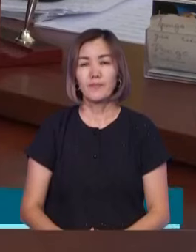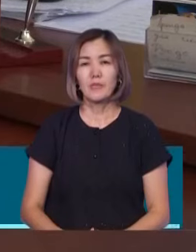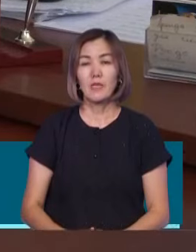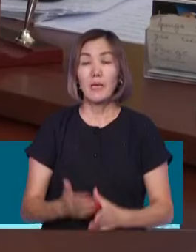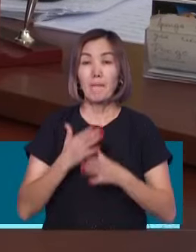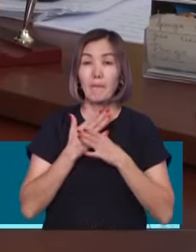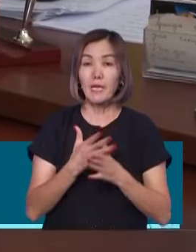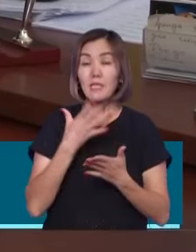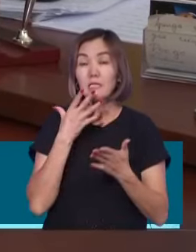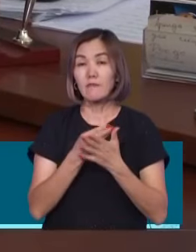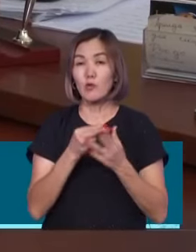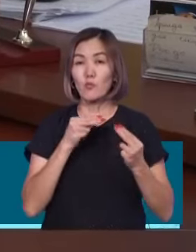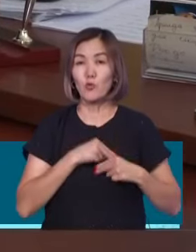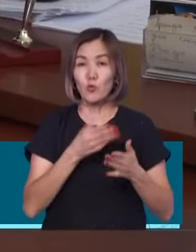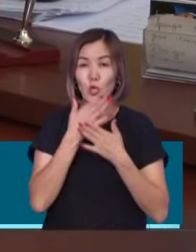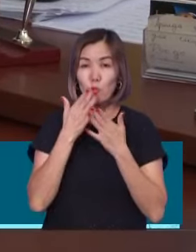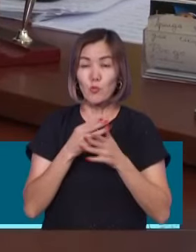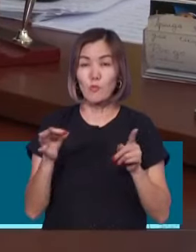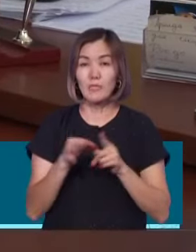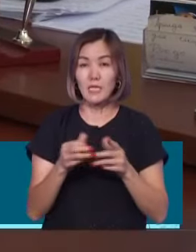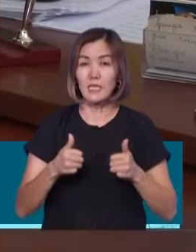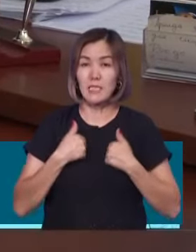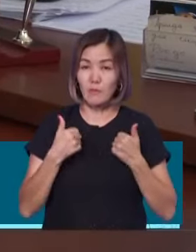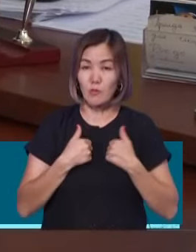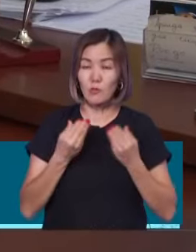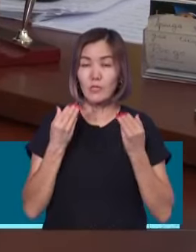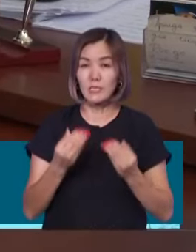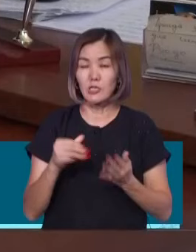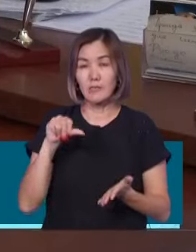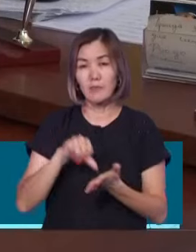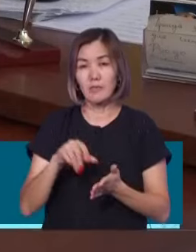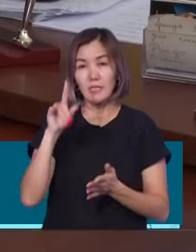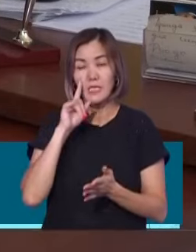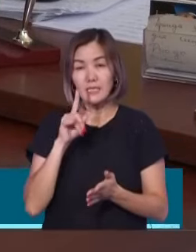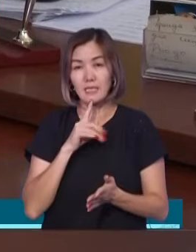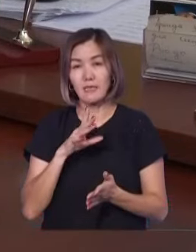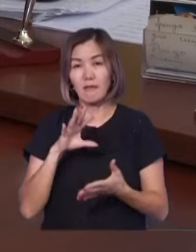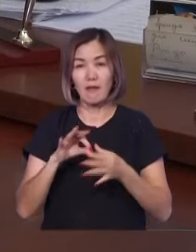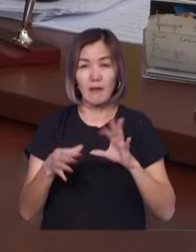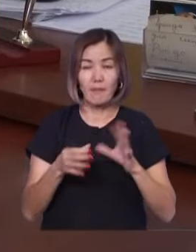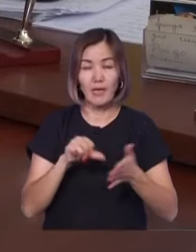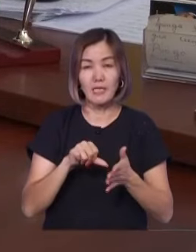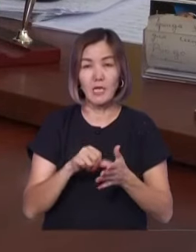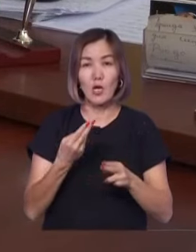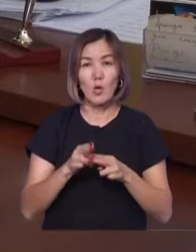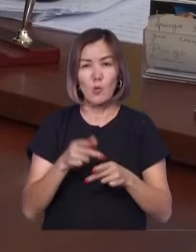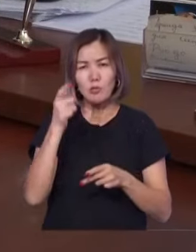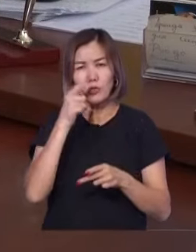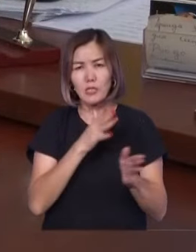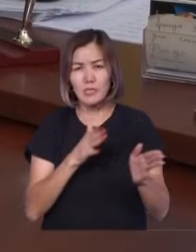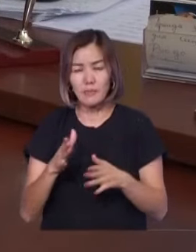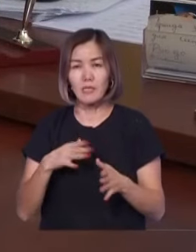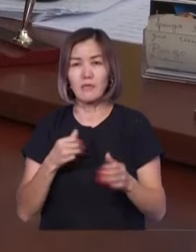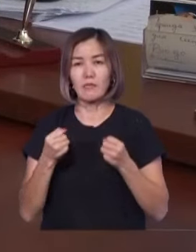благодаря своему трудолюбию и целеустремлённости Деме сейчас представляют нашу страну на Олимпиаде он очень дисциплинированный